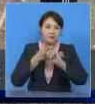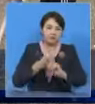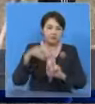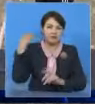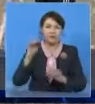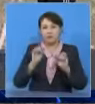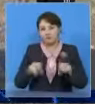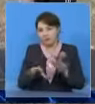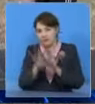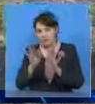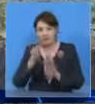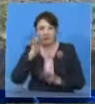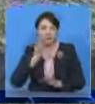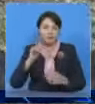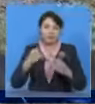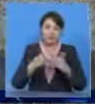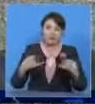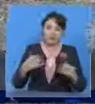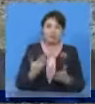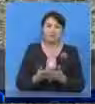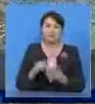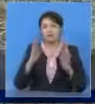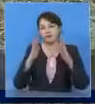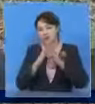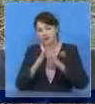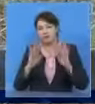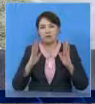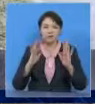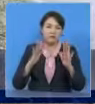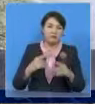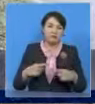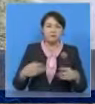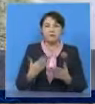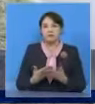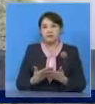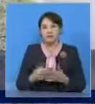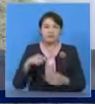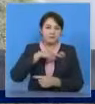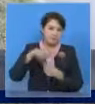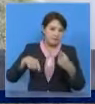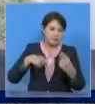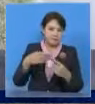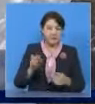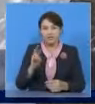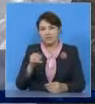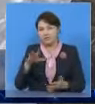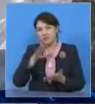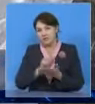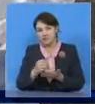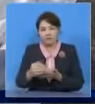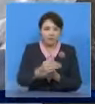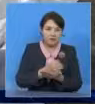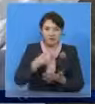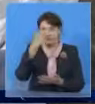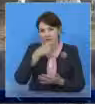актюбинцы могли выбрать удобную для себя площадку во дворах, парках или скверах. А представители бизнес-объектов и КСК занимались очисткой